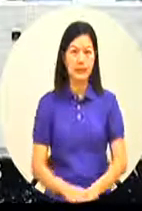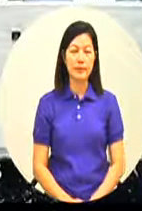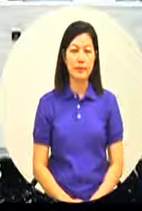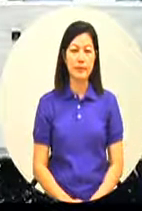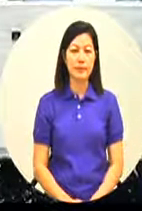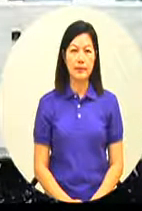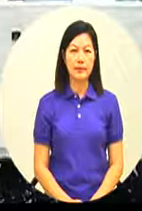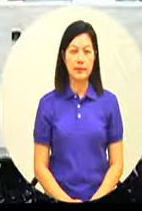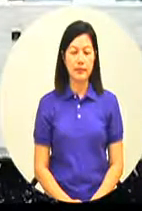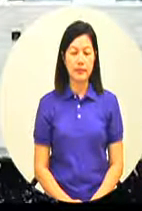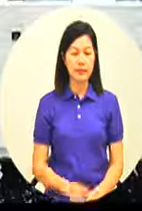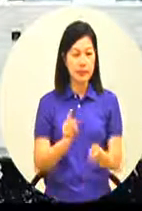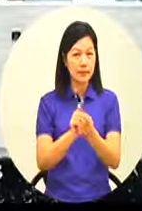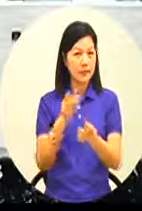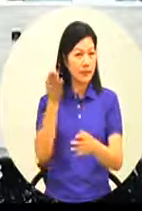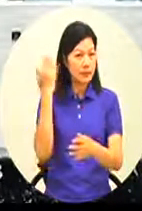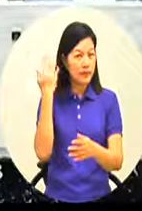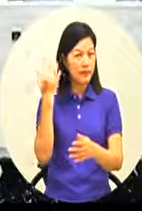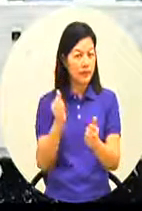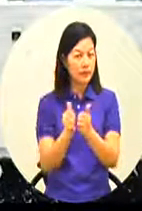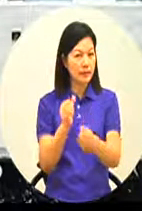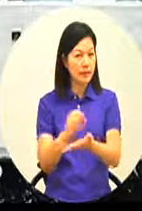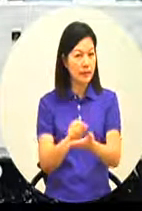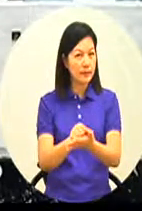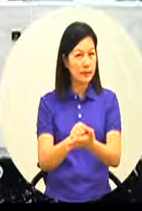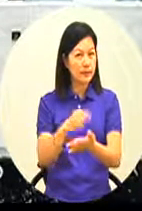对上次会议记录有没有意见？